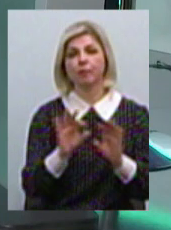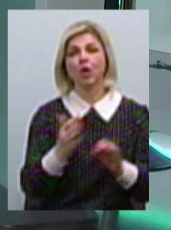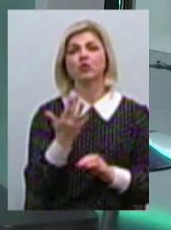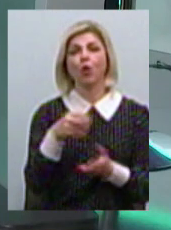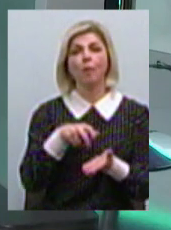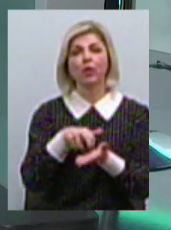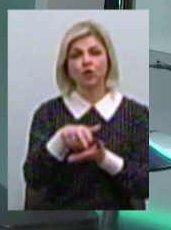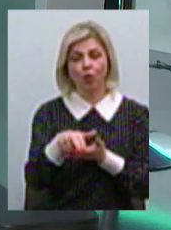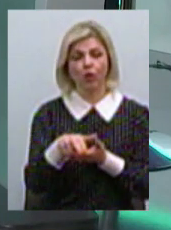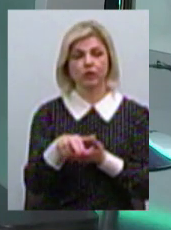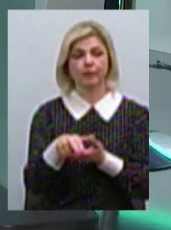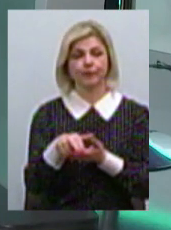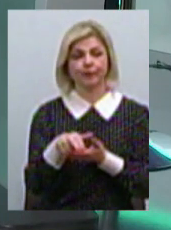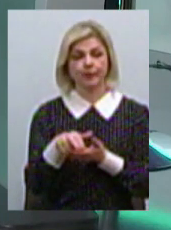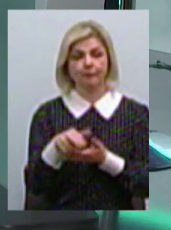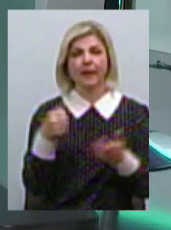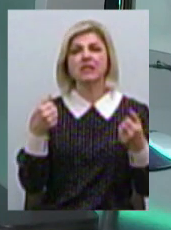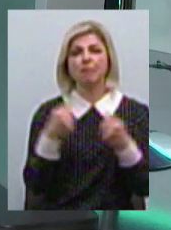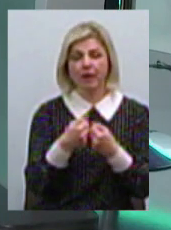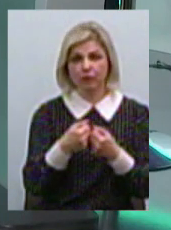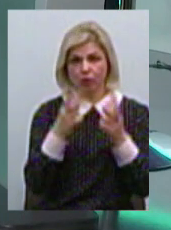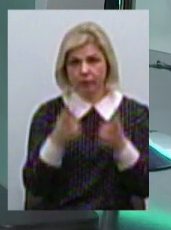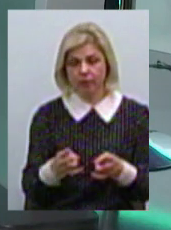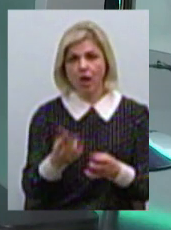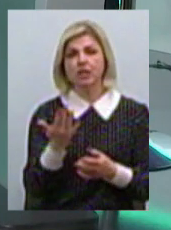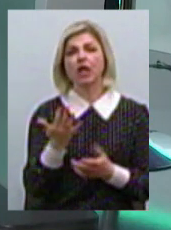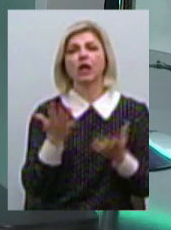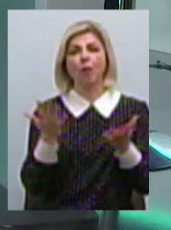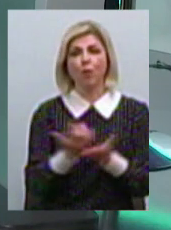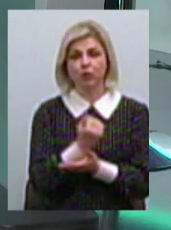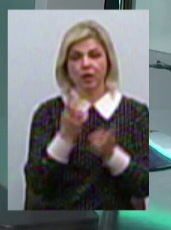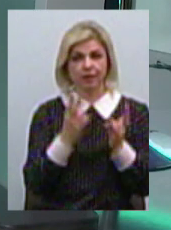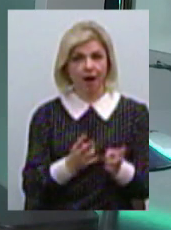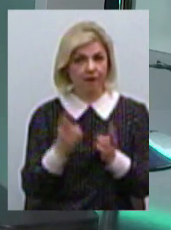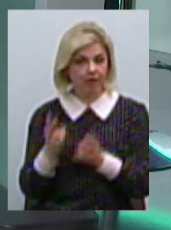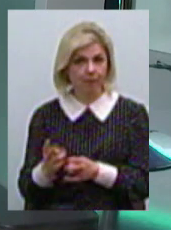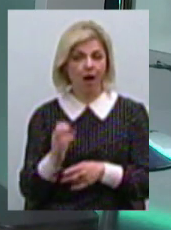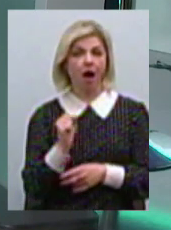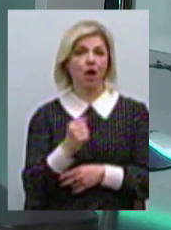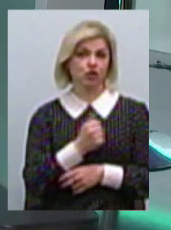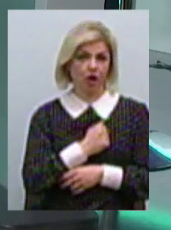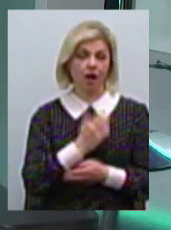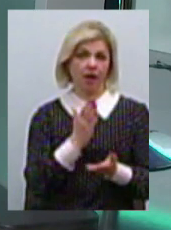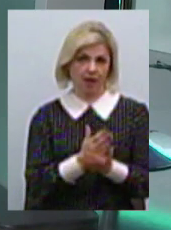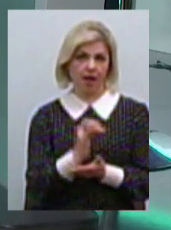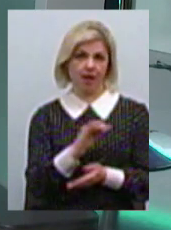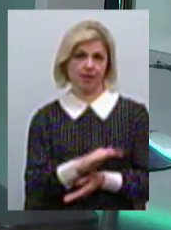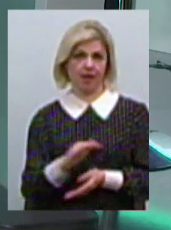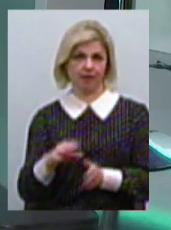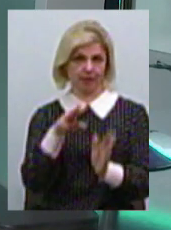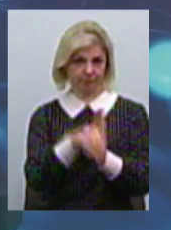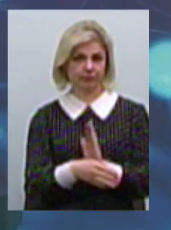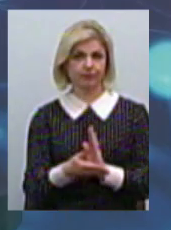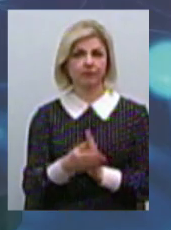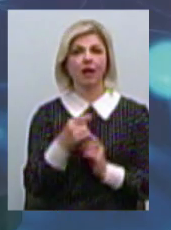пішоходів збито, стільки отримали травми, а, на жаль, серед цих травмованих є діти. Діти малого